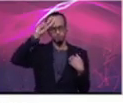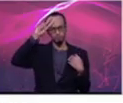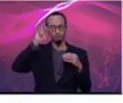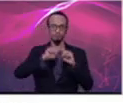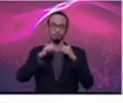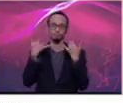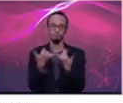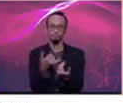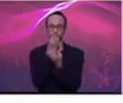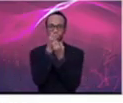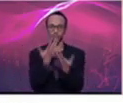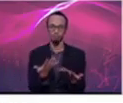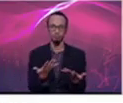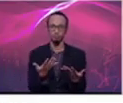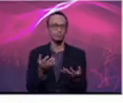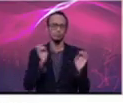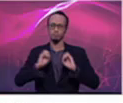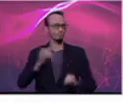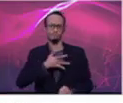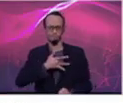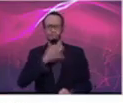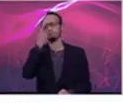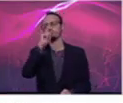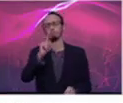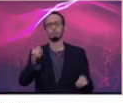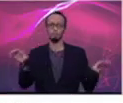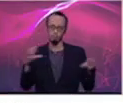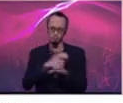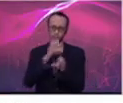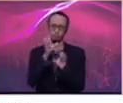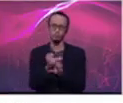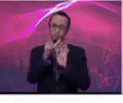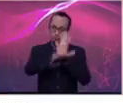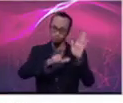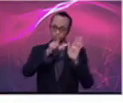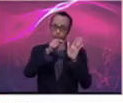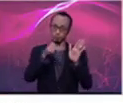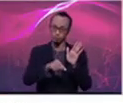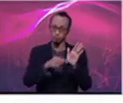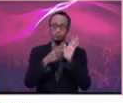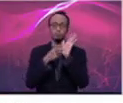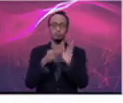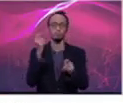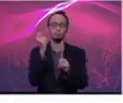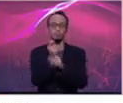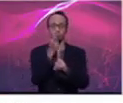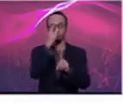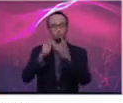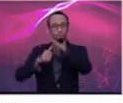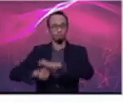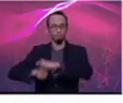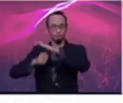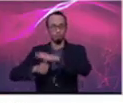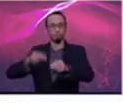itu berkata tidak langsung berniat untuk menghasilkan Reka bentuk logo yang bertujuan untuk memperlekeh